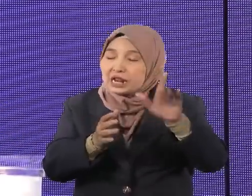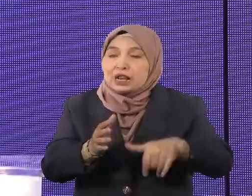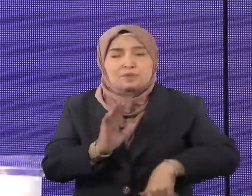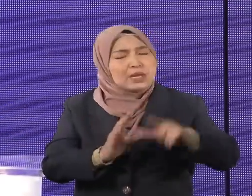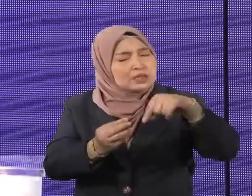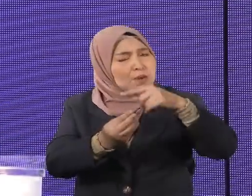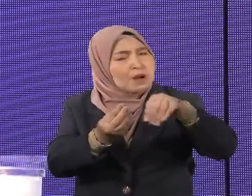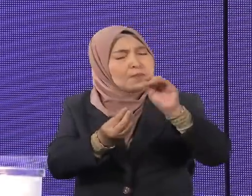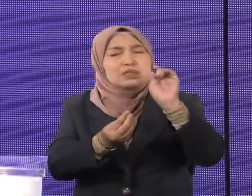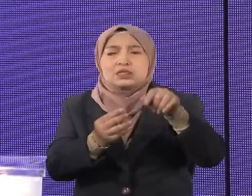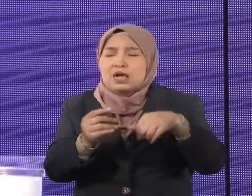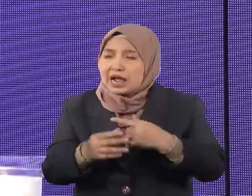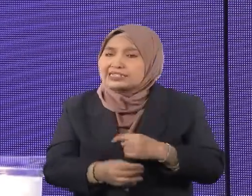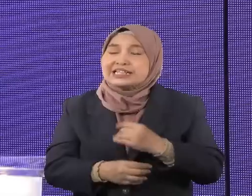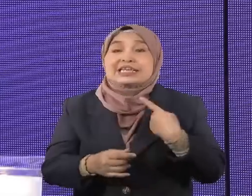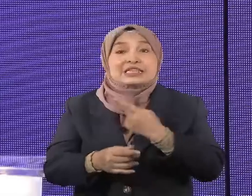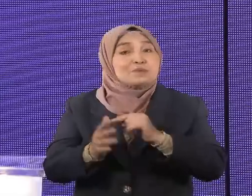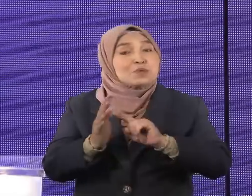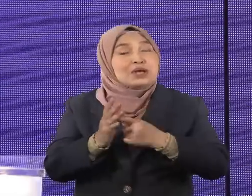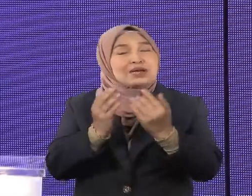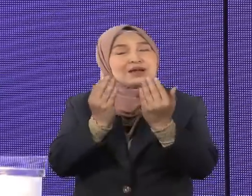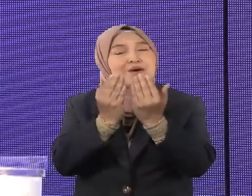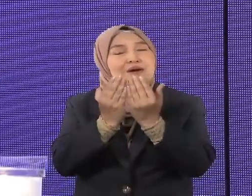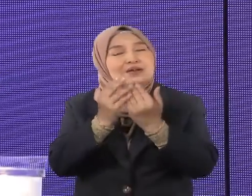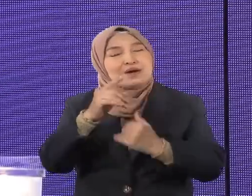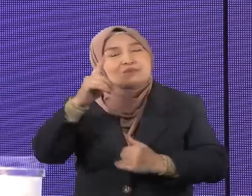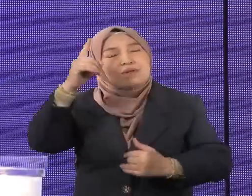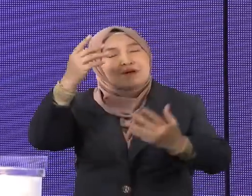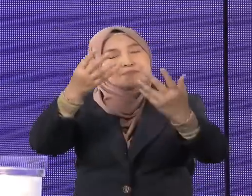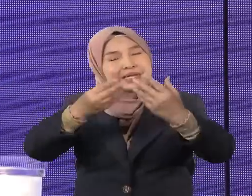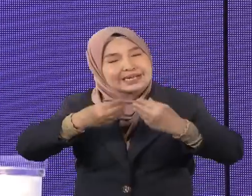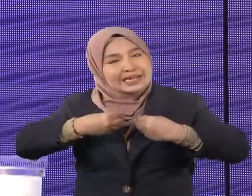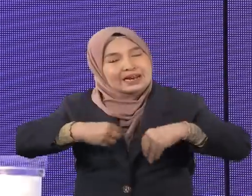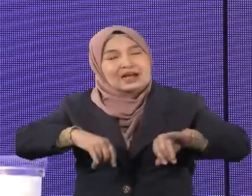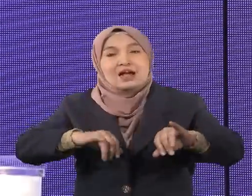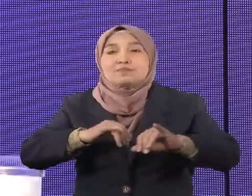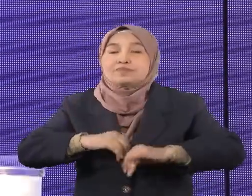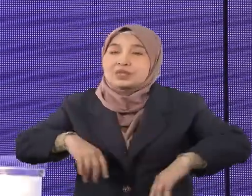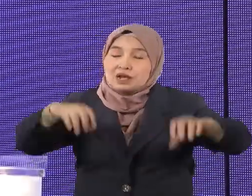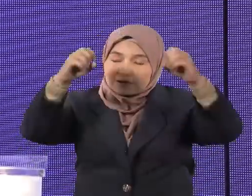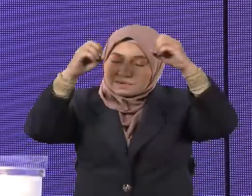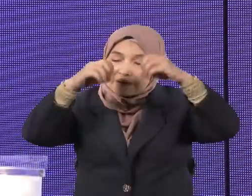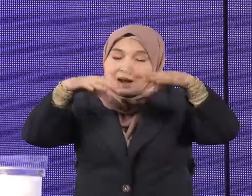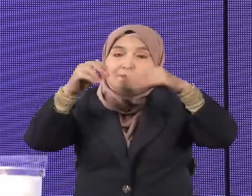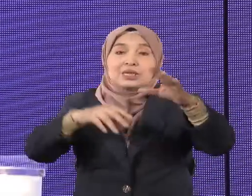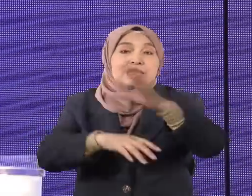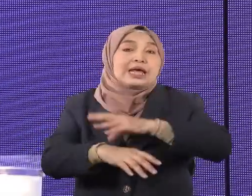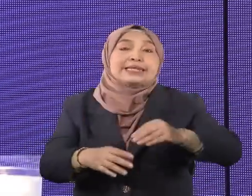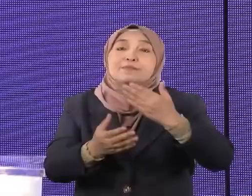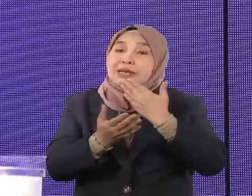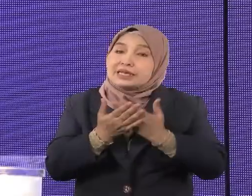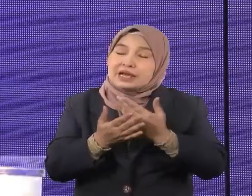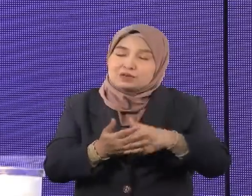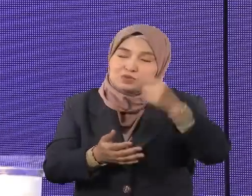haji ini. Dan mari sama-sama kita mulakan dengan doa. Subhanakala ilmalana illa ma'allamtana innaka antal alimul